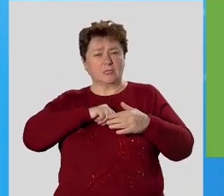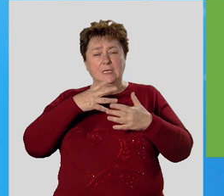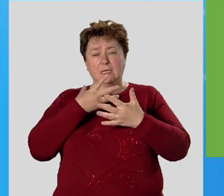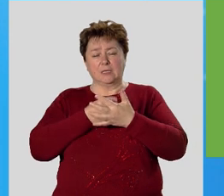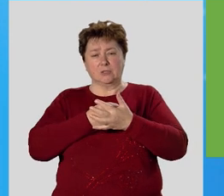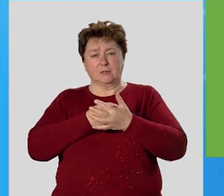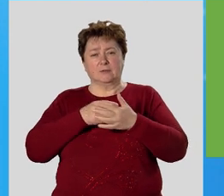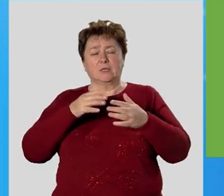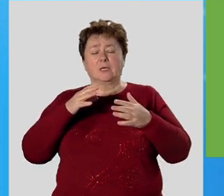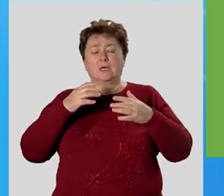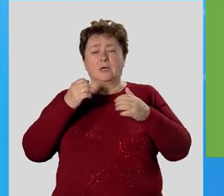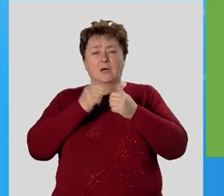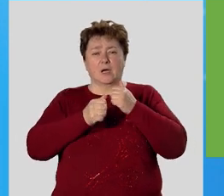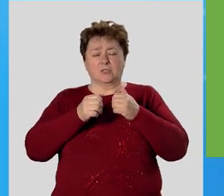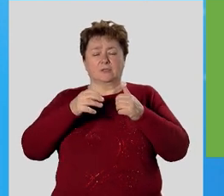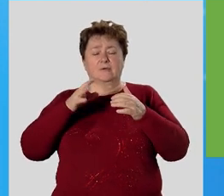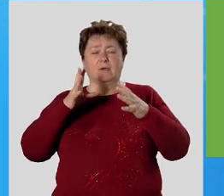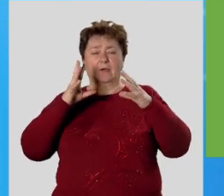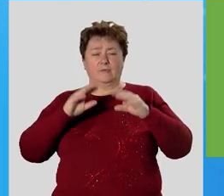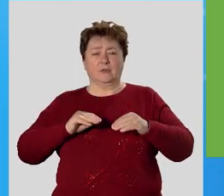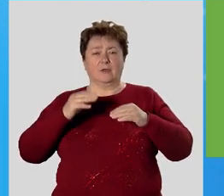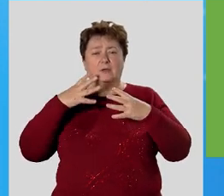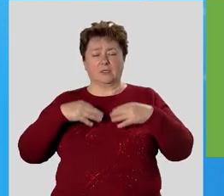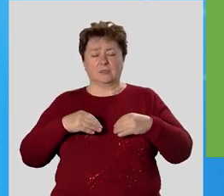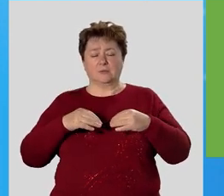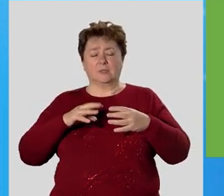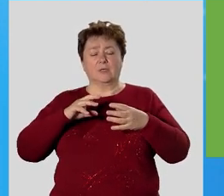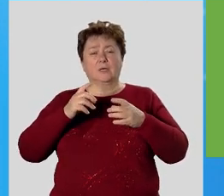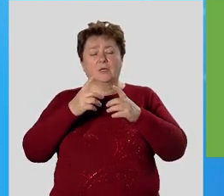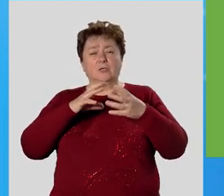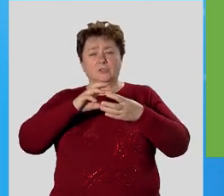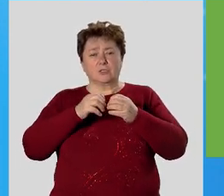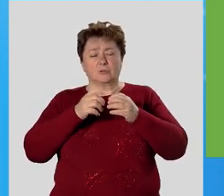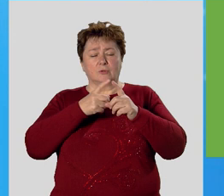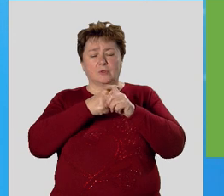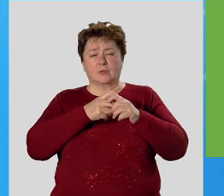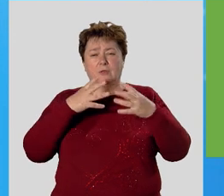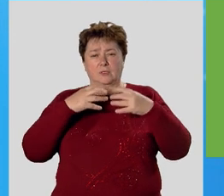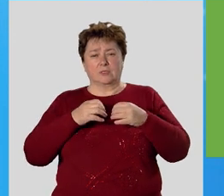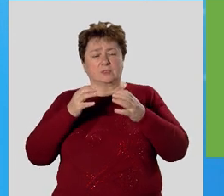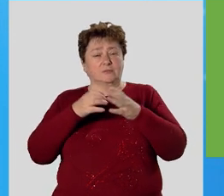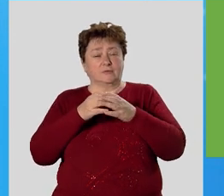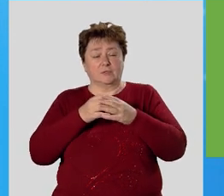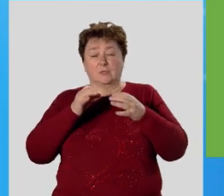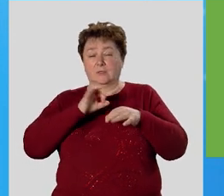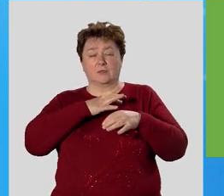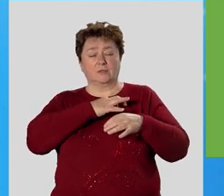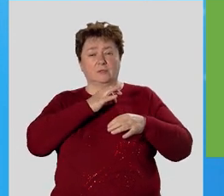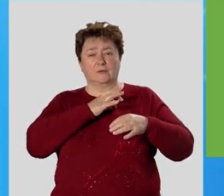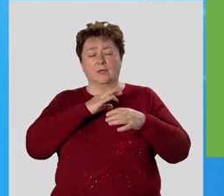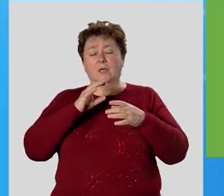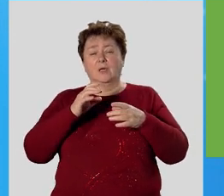вида организмов. Число хромосом не зависит от уровня организации вида и не